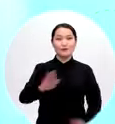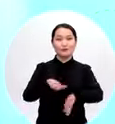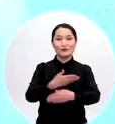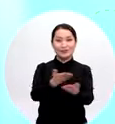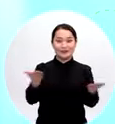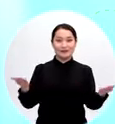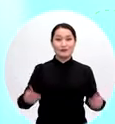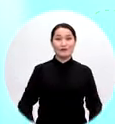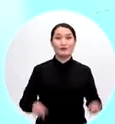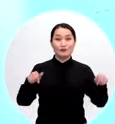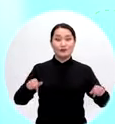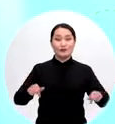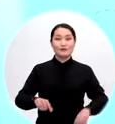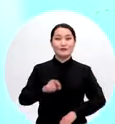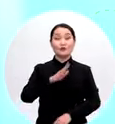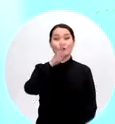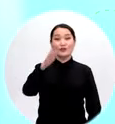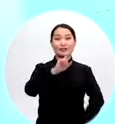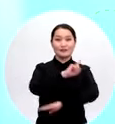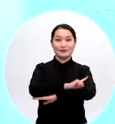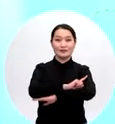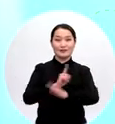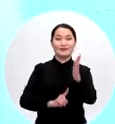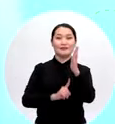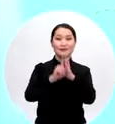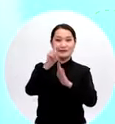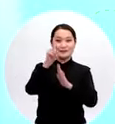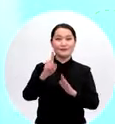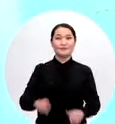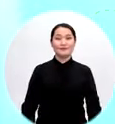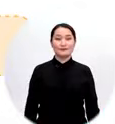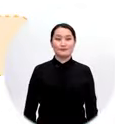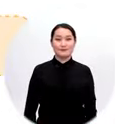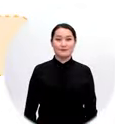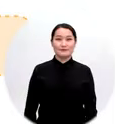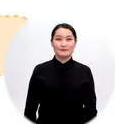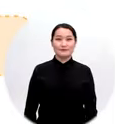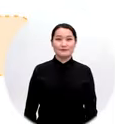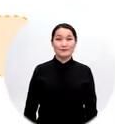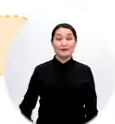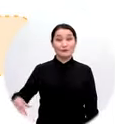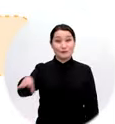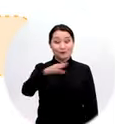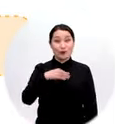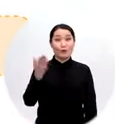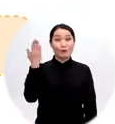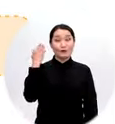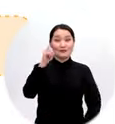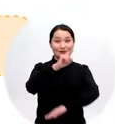Сайн байцгаана уу хүүхдүүдээ. Бүгдээ хамтдаа өнөөдрийн хөгжмийн хичээлээ эхлүүлцгээе. Бид төрүүчийн